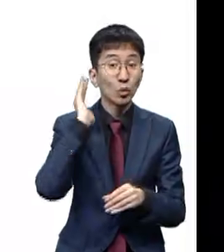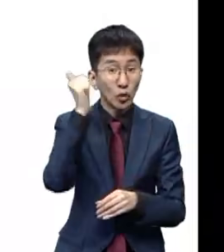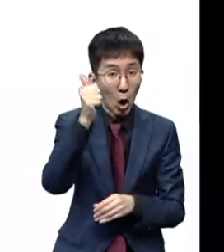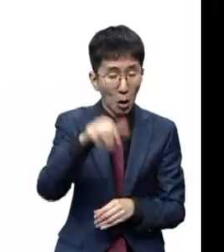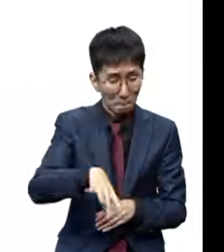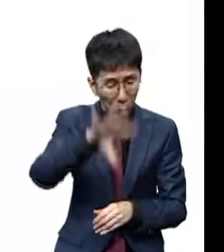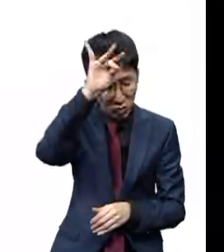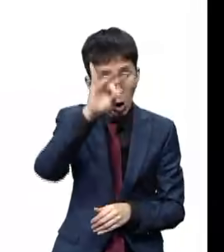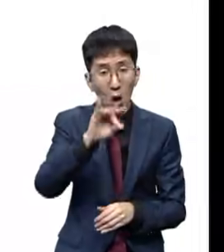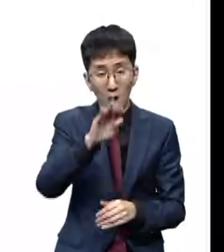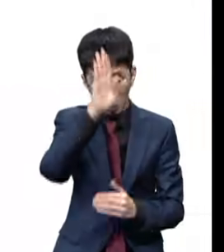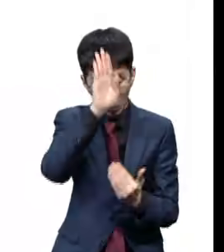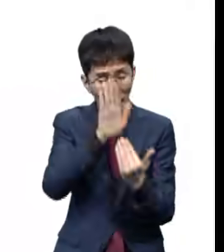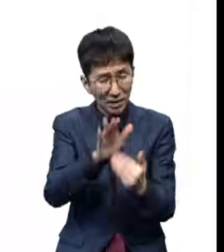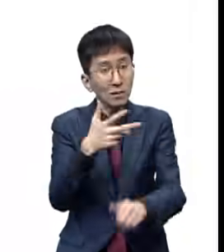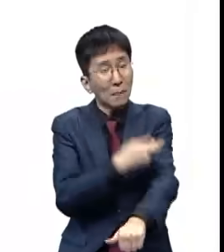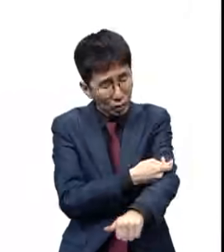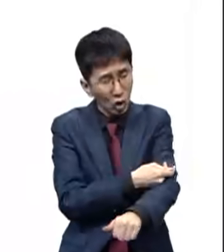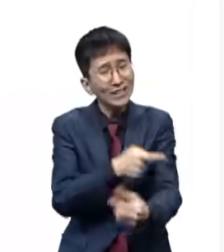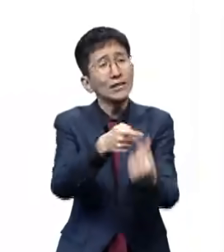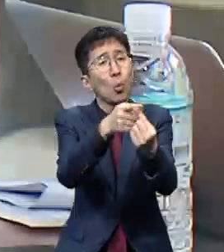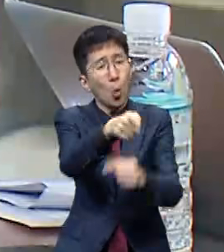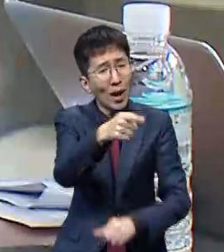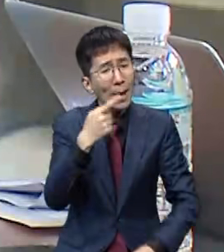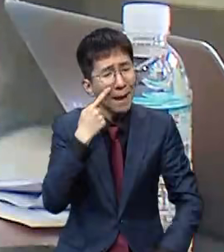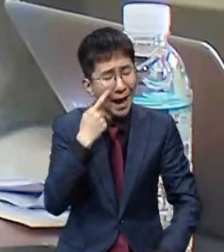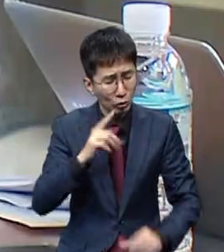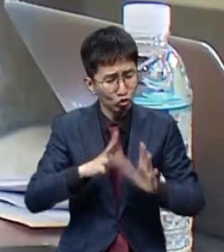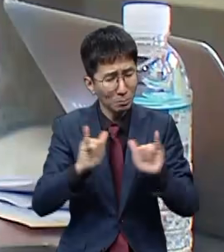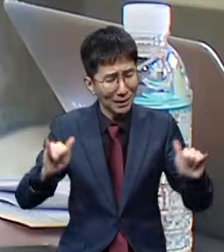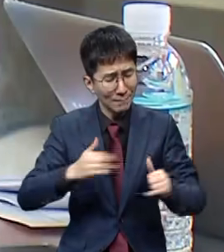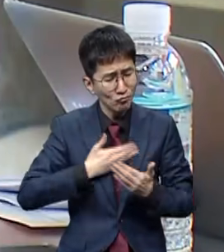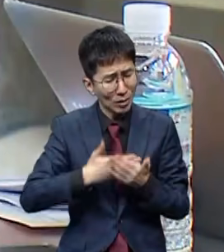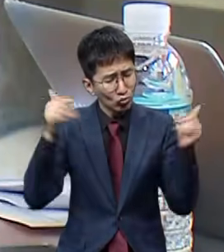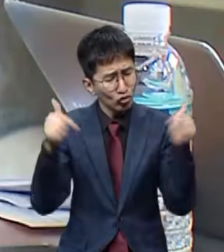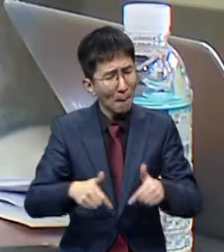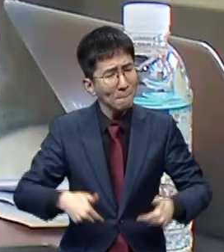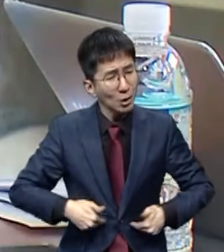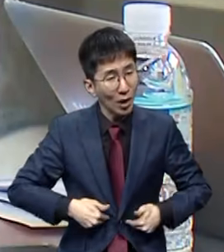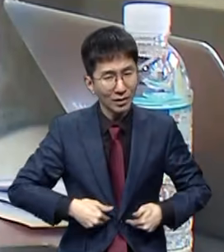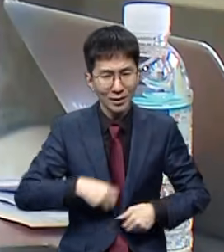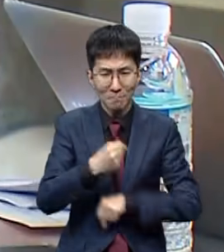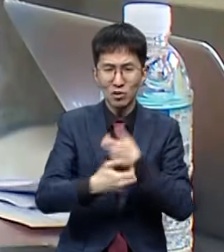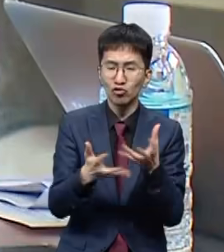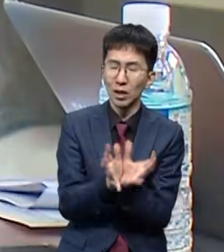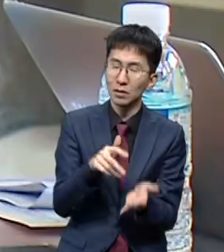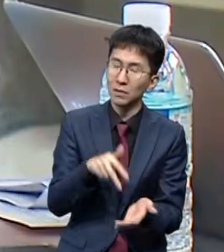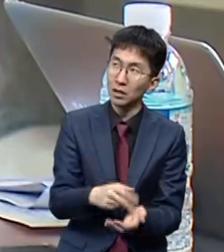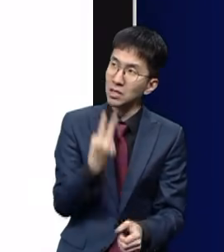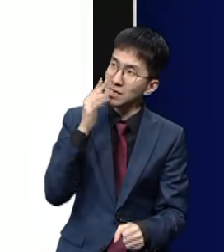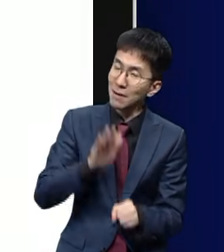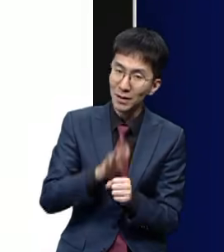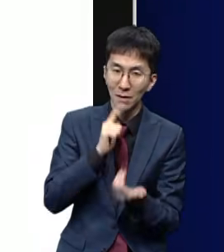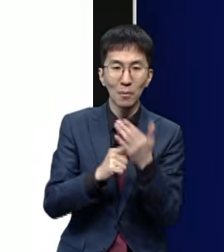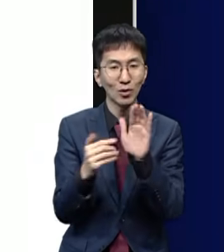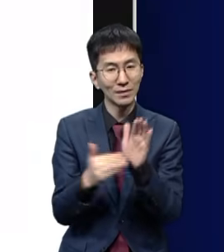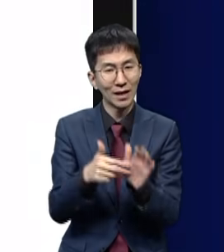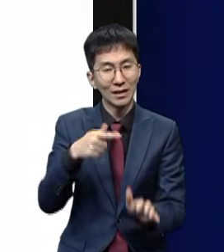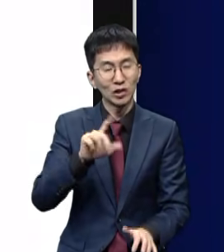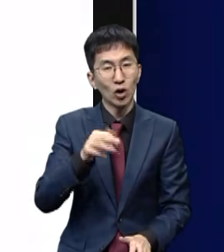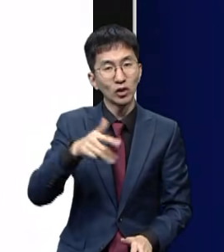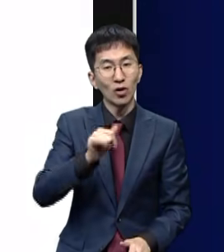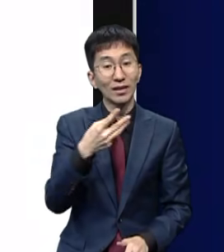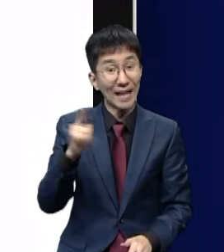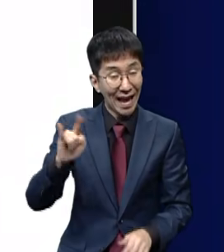국민 불안을 잠재워 야 한다고 주장했습니다 민주당에선 측 각 날 선 반응이 쏟아졌습니다 정청래